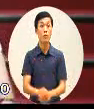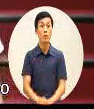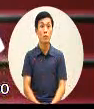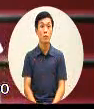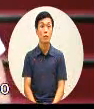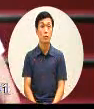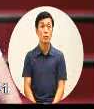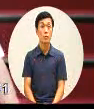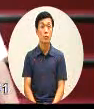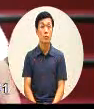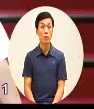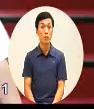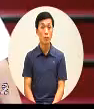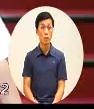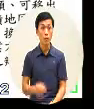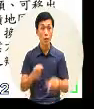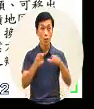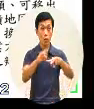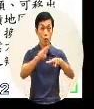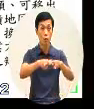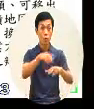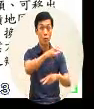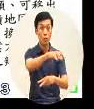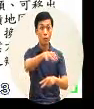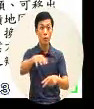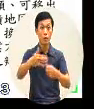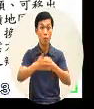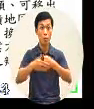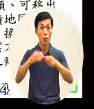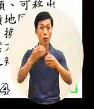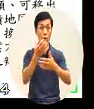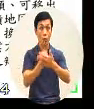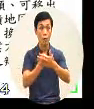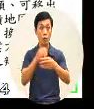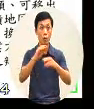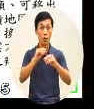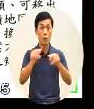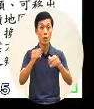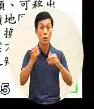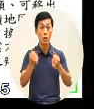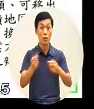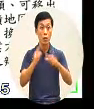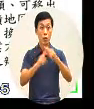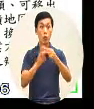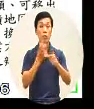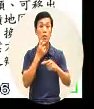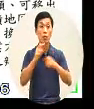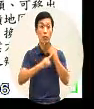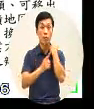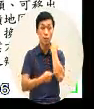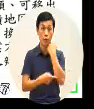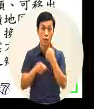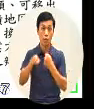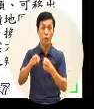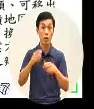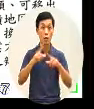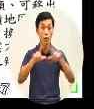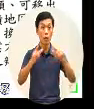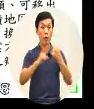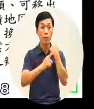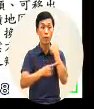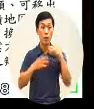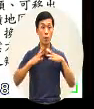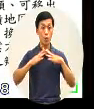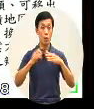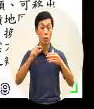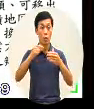有一部分啦、啊、吼，就讲、是、按公共设施，它保留地就在我们中央法规，它从那个大法官会议精神里